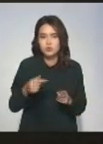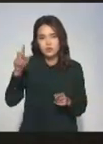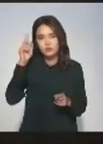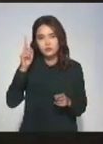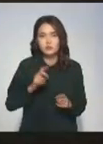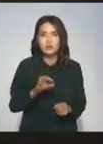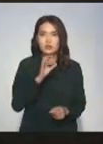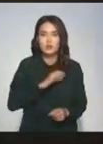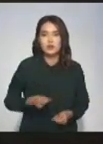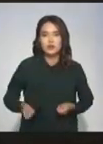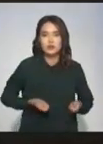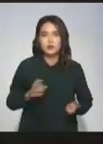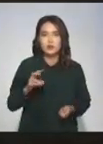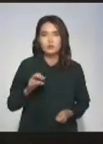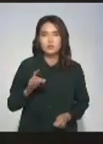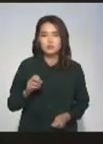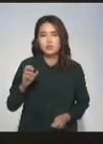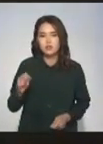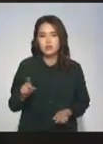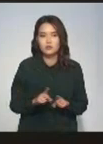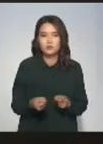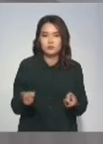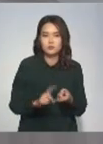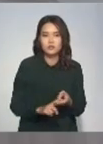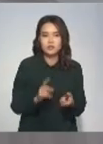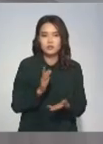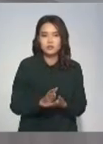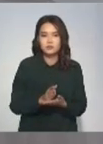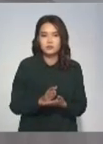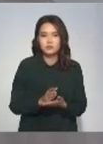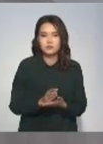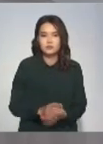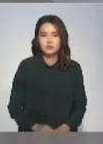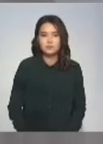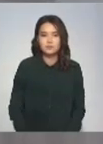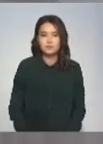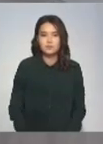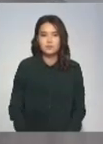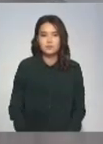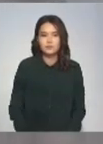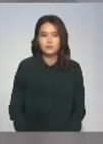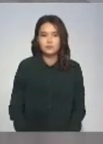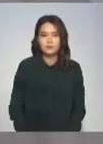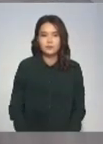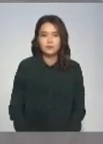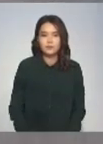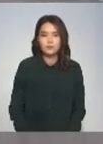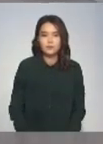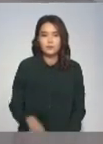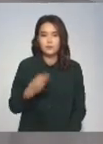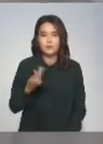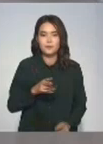алу рәсімінің тым ұзаққа созылуымен байланыстырады. Әрине, біз де ойладық, осылай кіреміз жартысына.